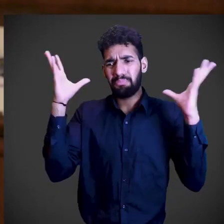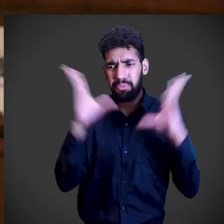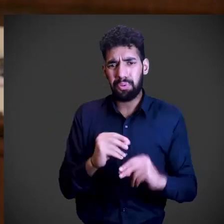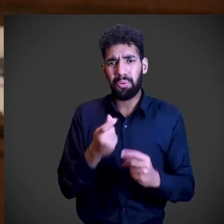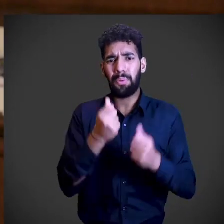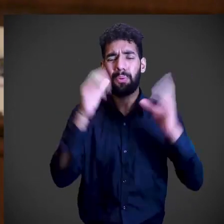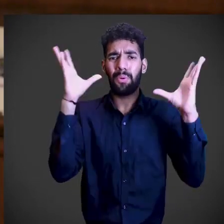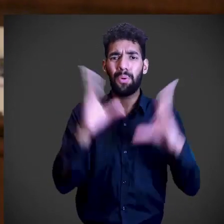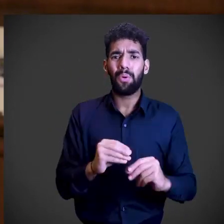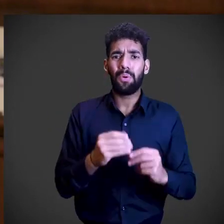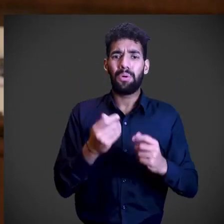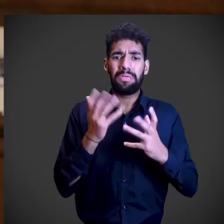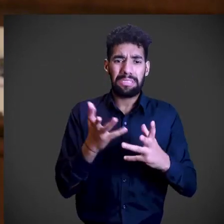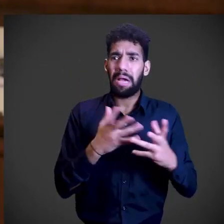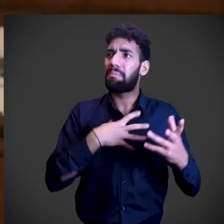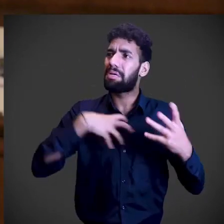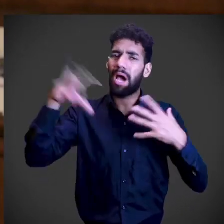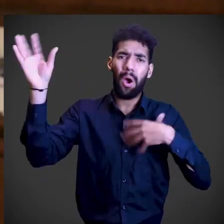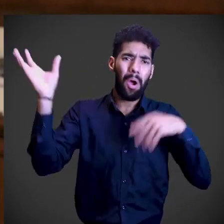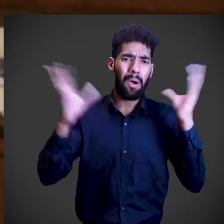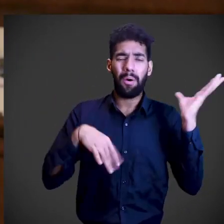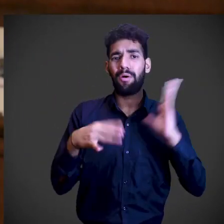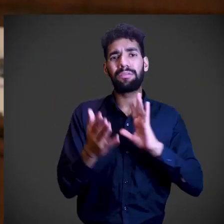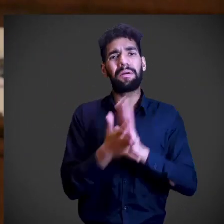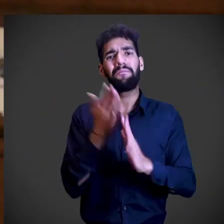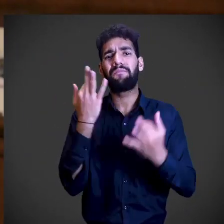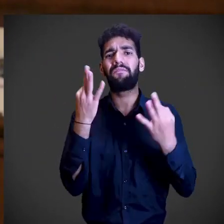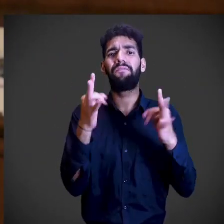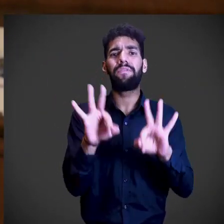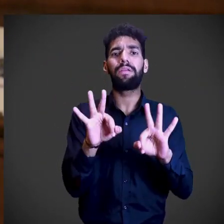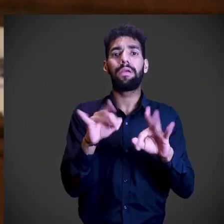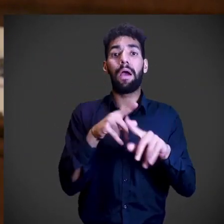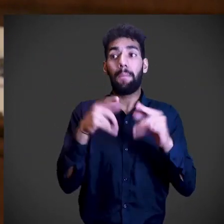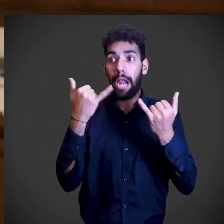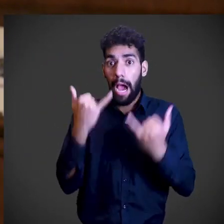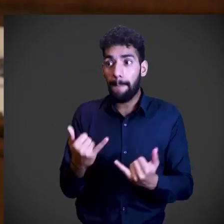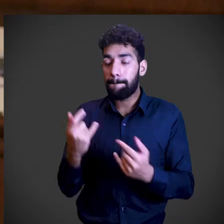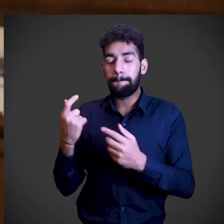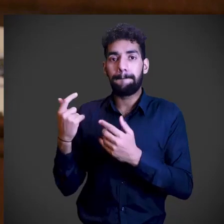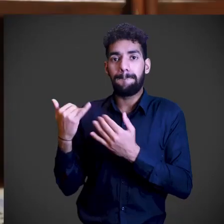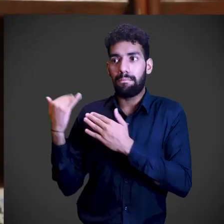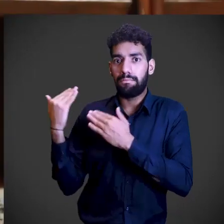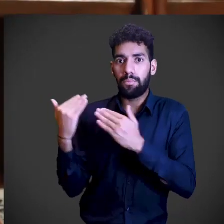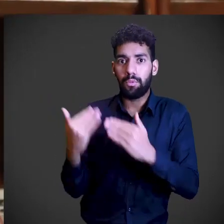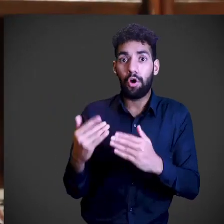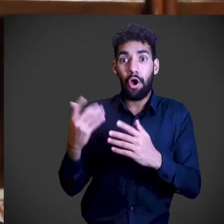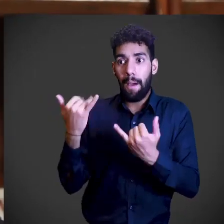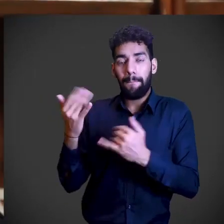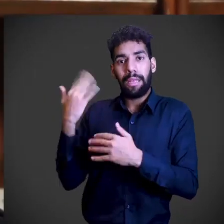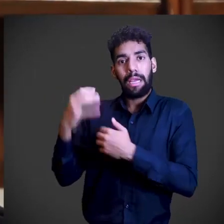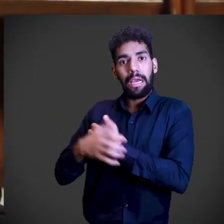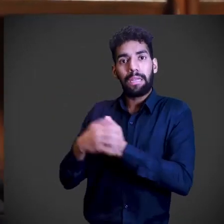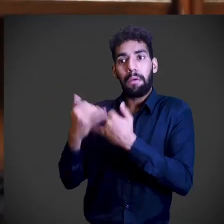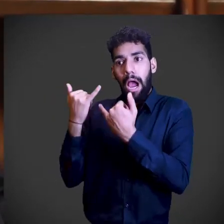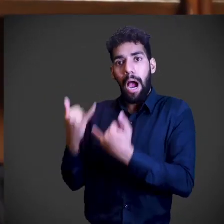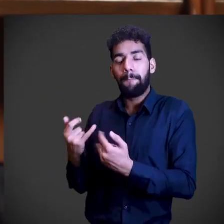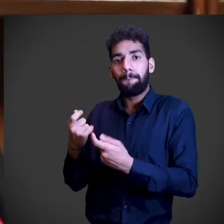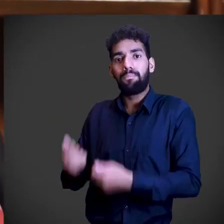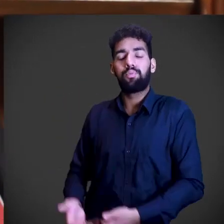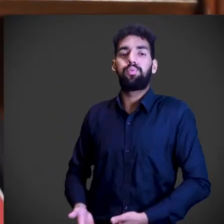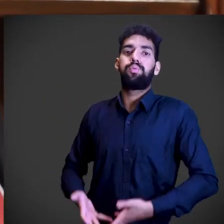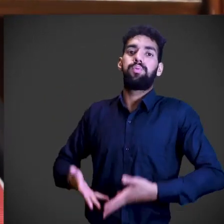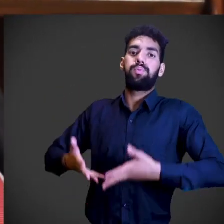खोल दिया, चीज़ें आ रही हैं जा रही हैं। अब चाइना ने मिलियंस एंड मिलियंस ऑफ पीपल जो बड़े गरीब होते थे, दुनिया में सबसे बड़ी इकॉनमी हो